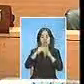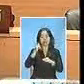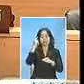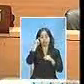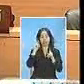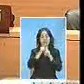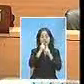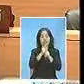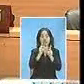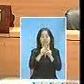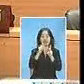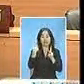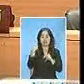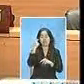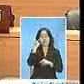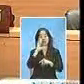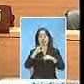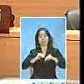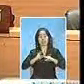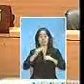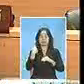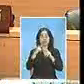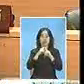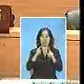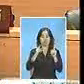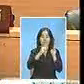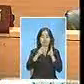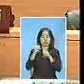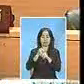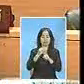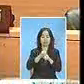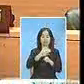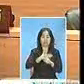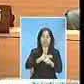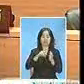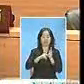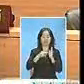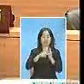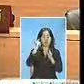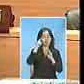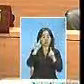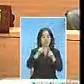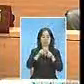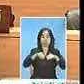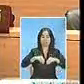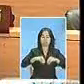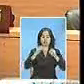ยกับเสียงข้างมากบางกรณีก็คัดค้านแต่หลักการของพวกเราในการทำหน้าที่ขั้นต้นเนี่ยคือเราไม่เห็นด้วยกับการแก้ไขรัฐ